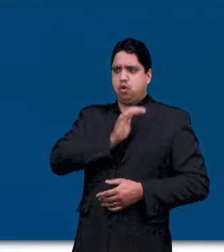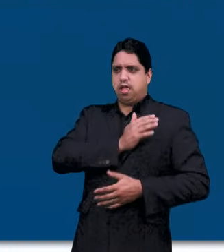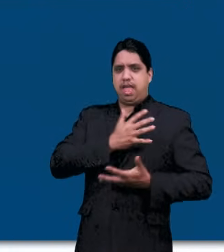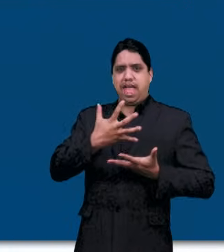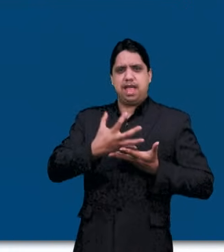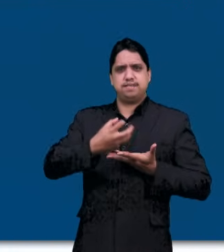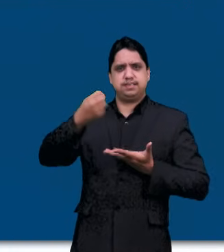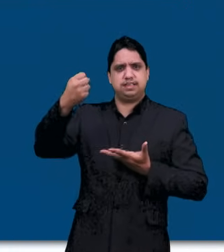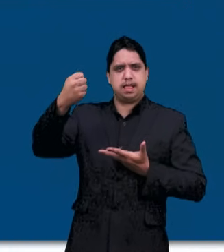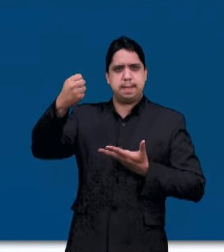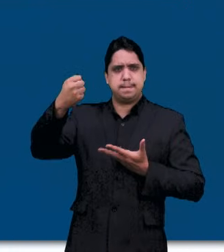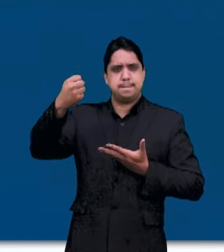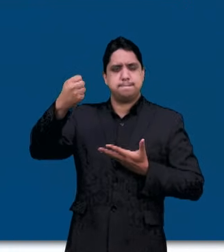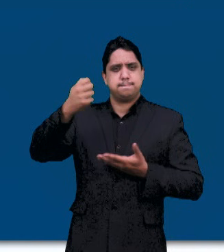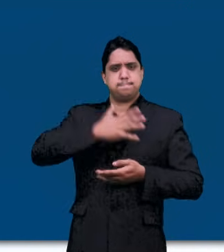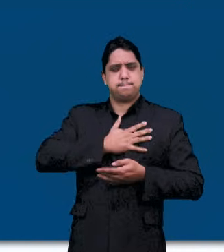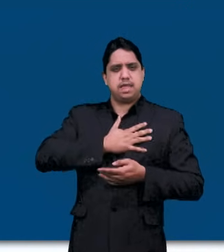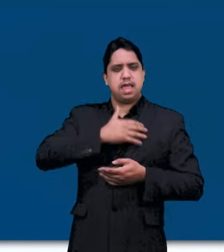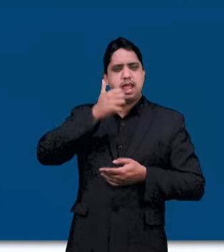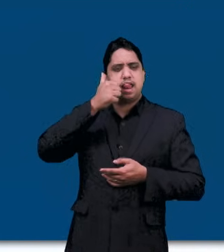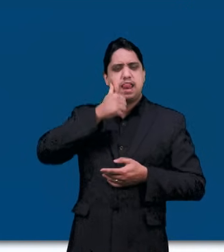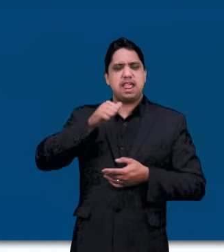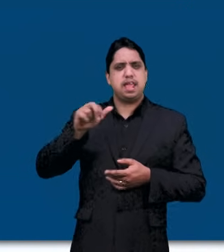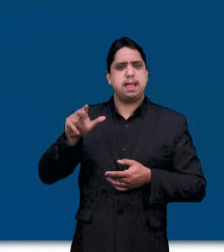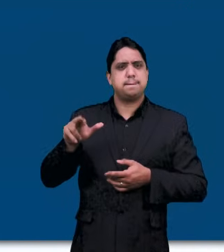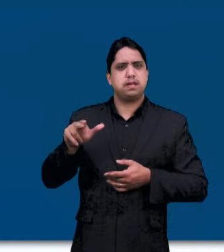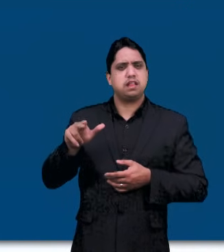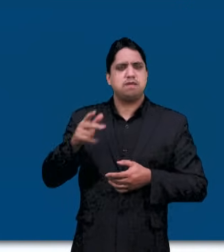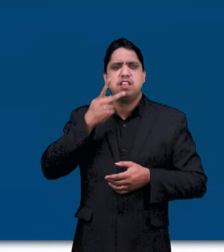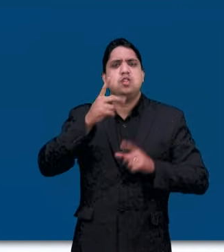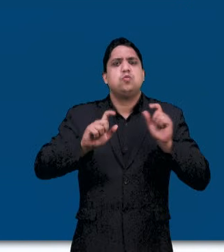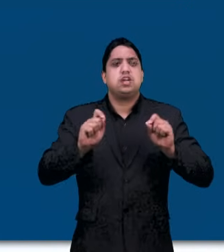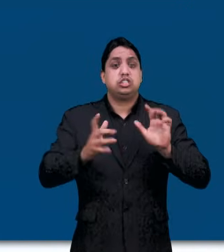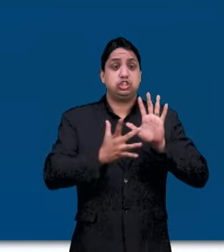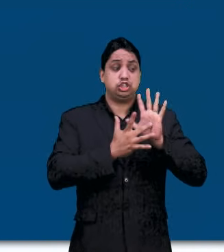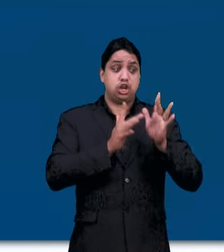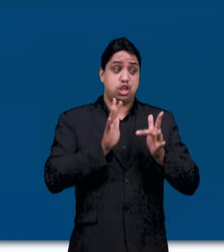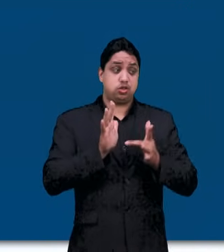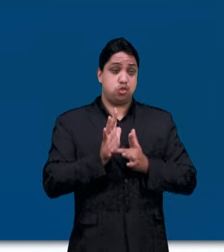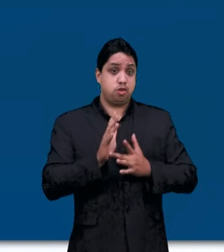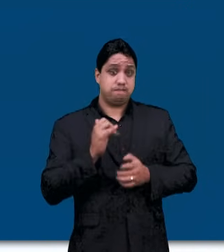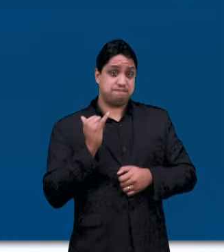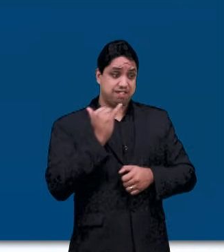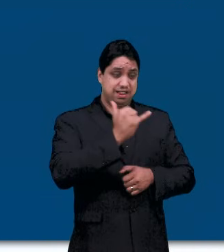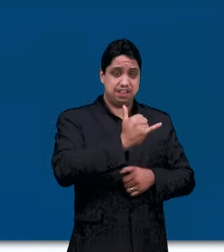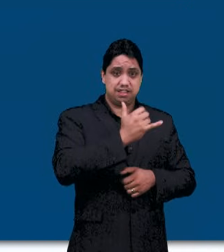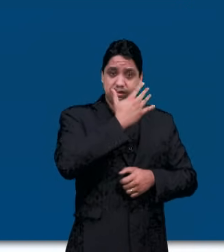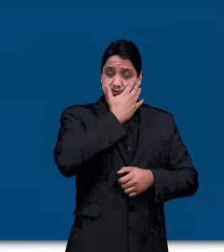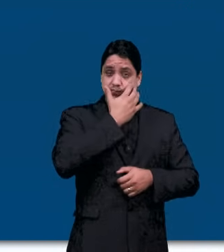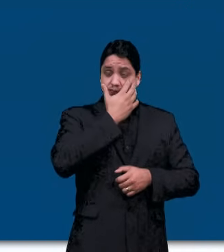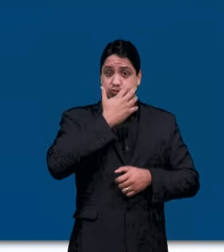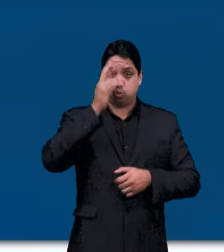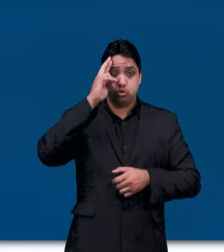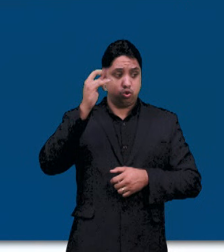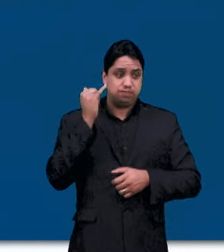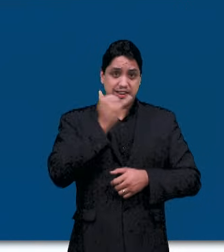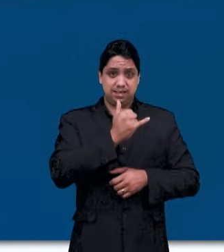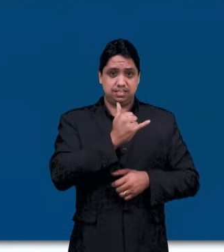Tu m'as enlevé le cœur, ma sœur. Jésus parle, c'est le Seigneur qui